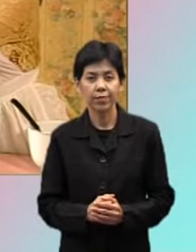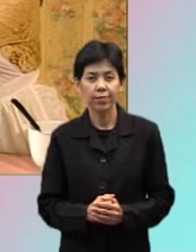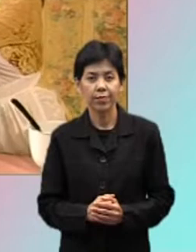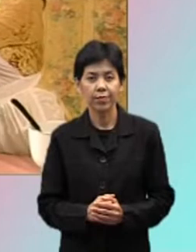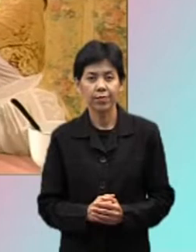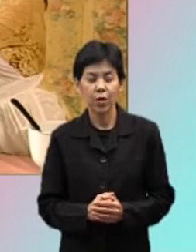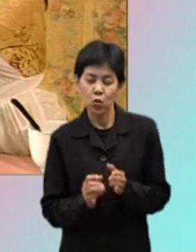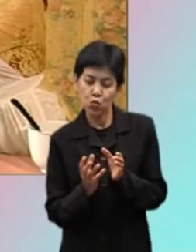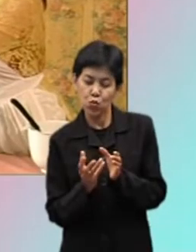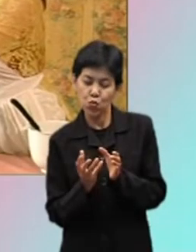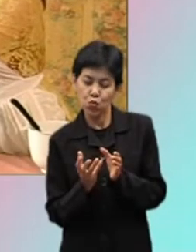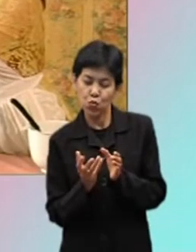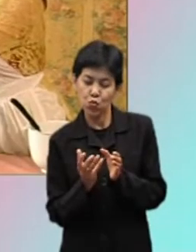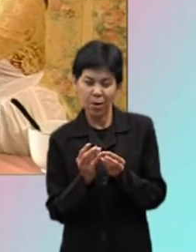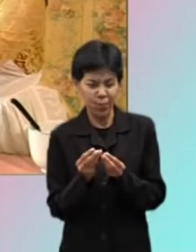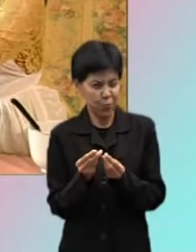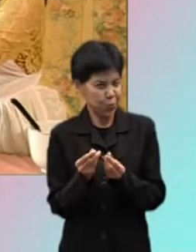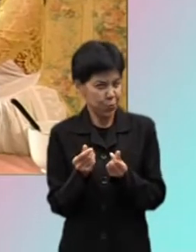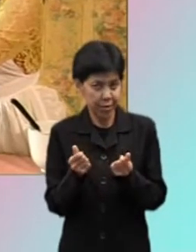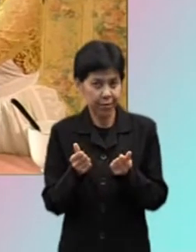ปั่นดอกสโนให้ละเอียดเลยค่ะ